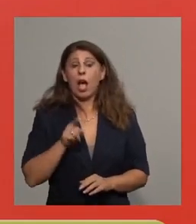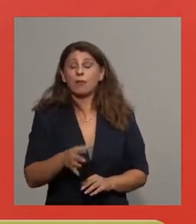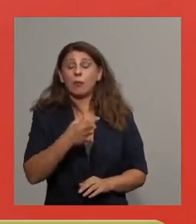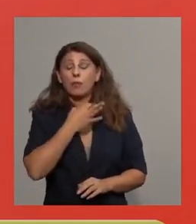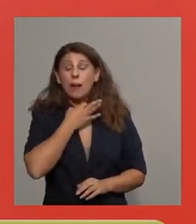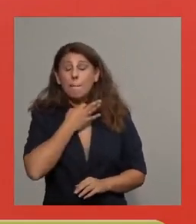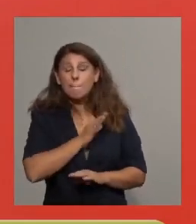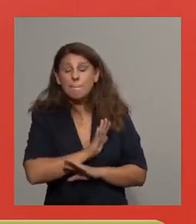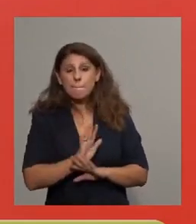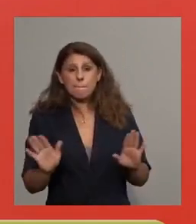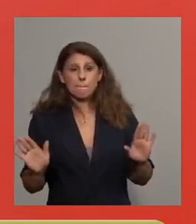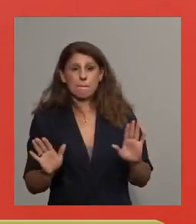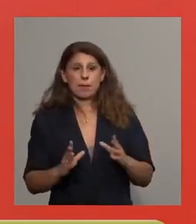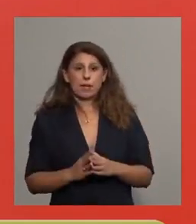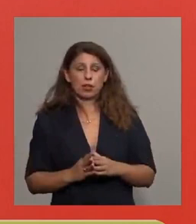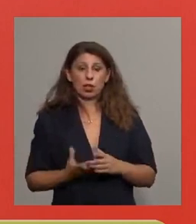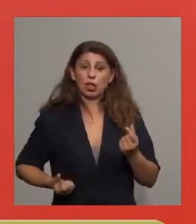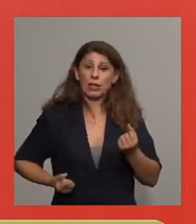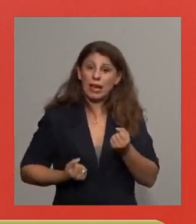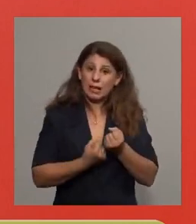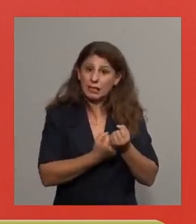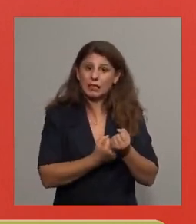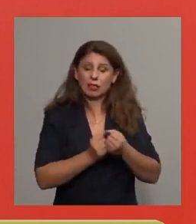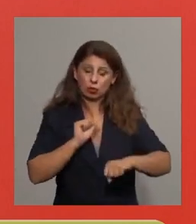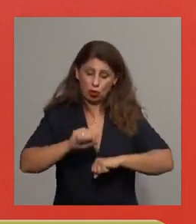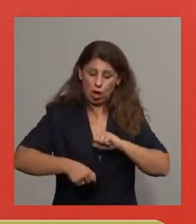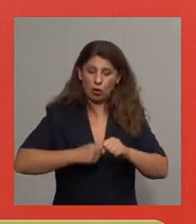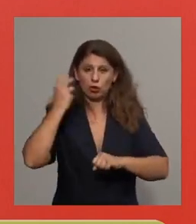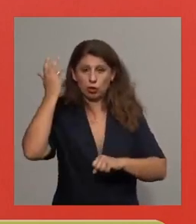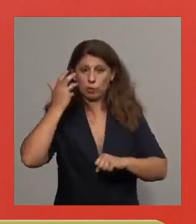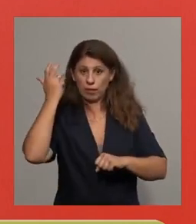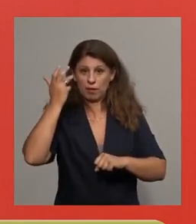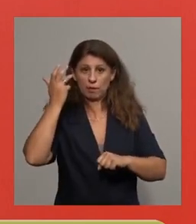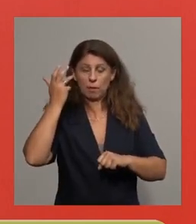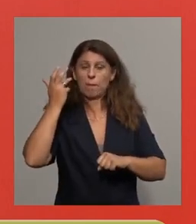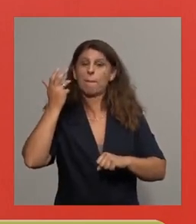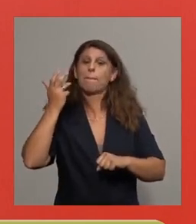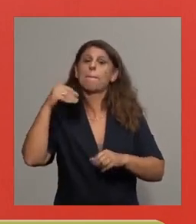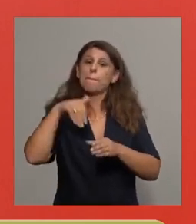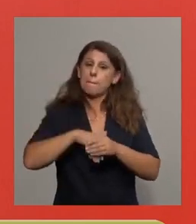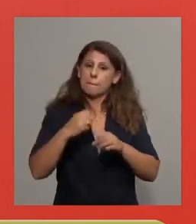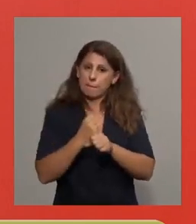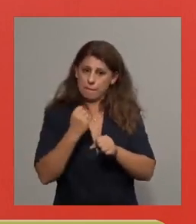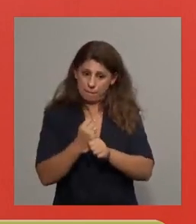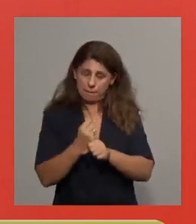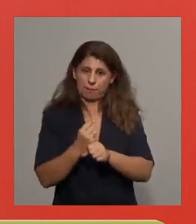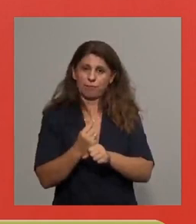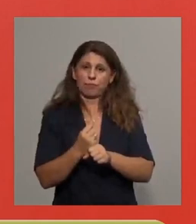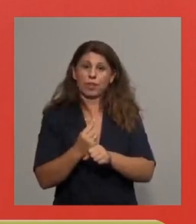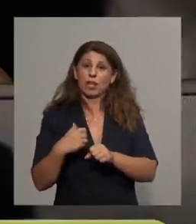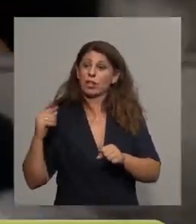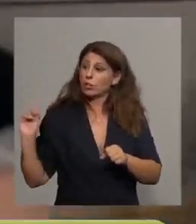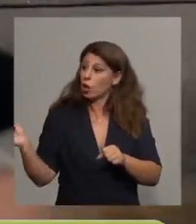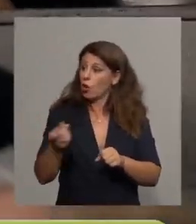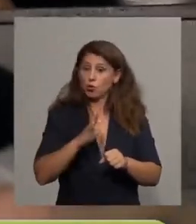επήγει είναι να ενισχυθεί το αγωνιστικό πνεύμα μέσα στην εργατική τάξη, σε όλο το